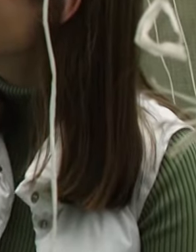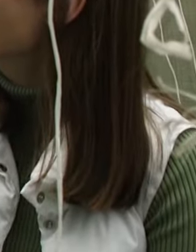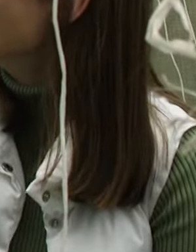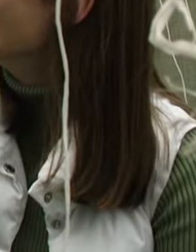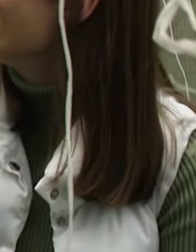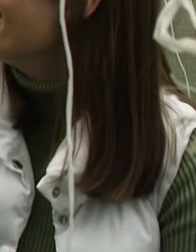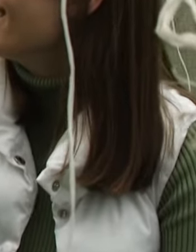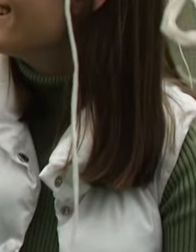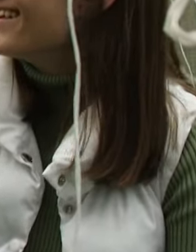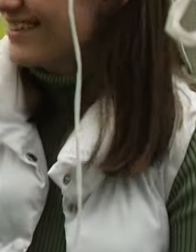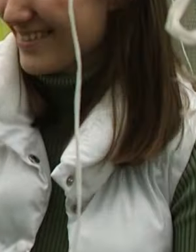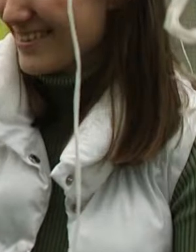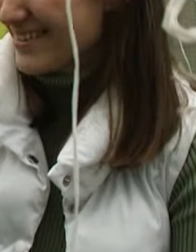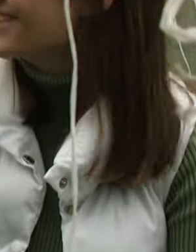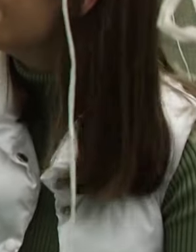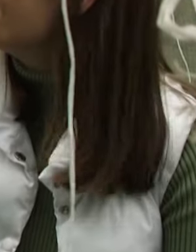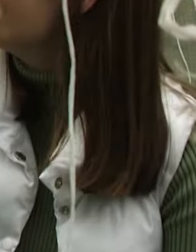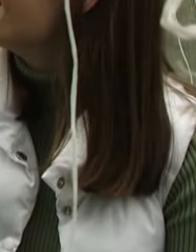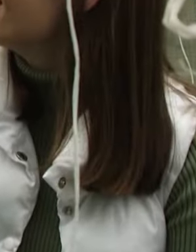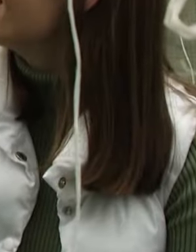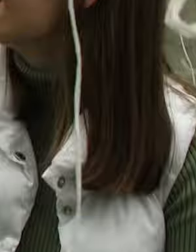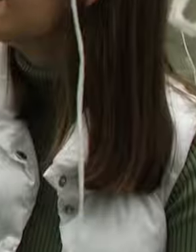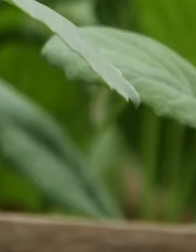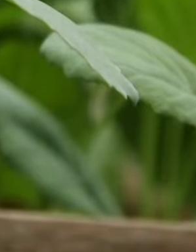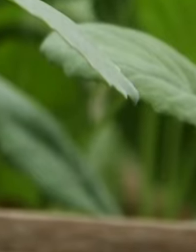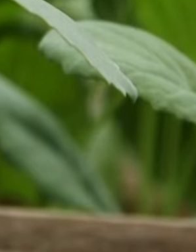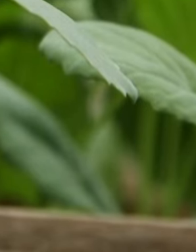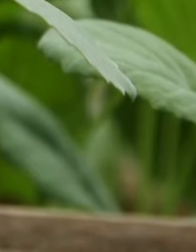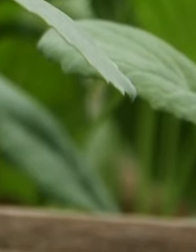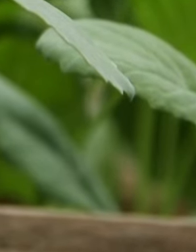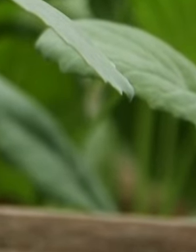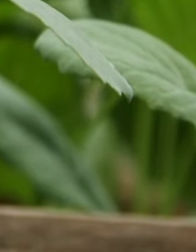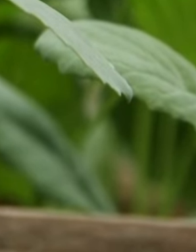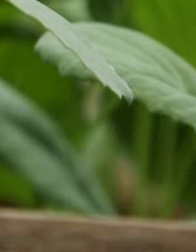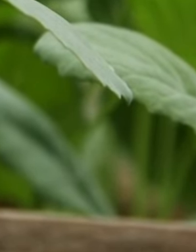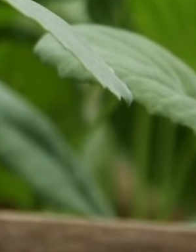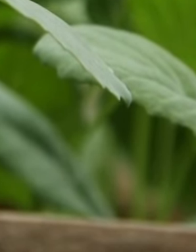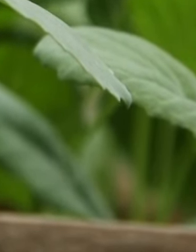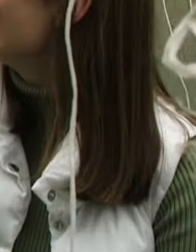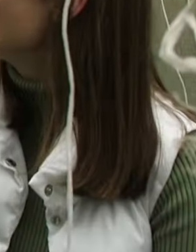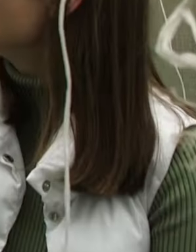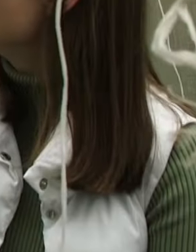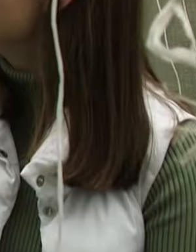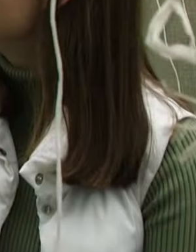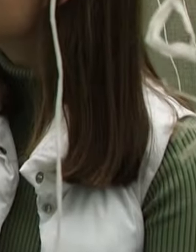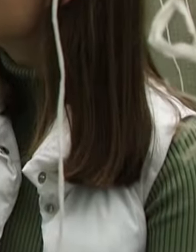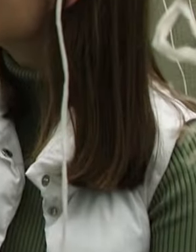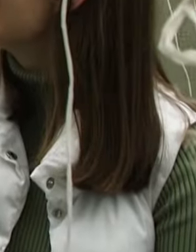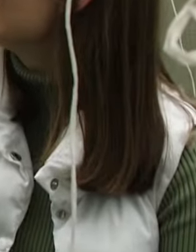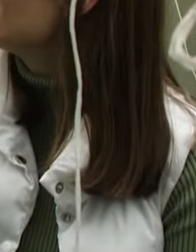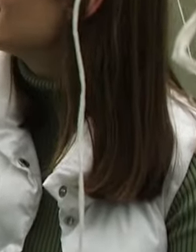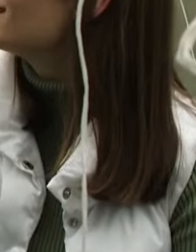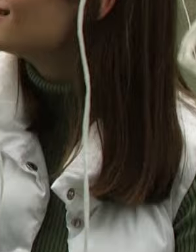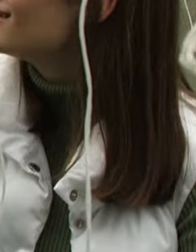тебе. Что ты пошла, мне не сказала, где ты пошла. Или упадешь где-нибудь, голова